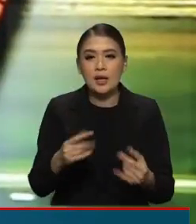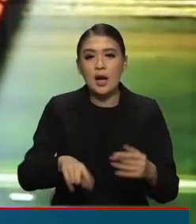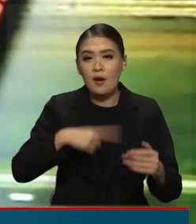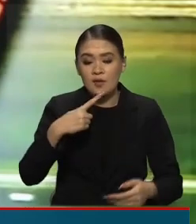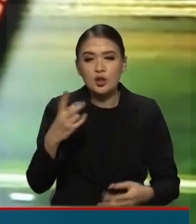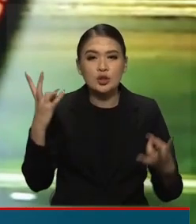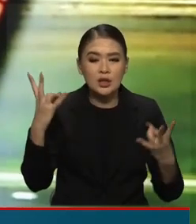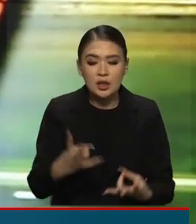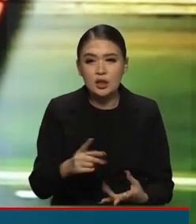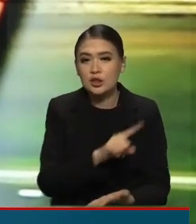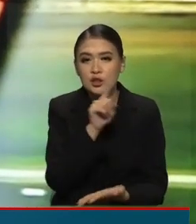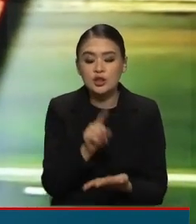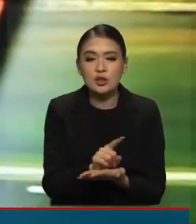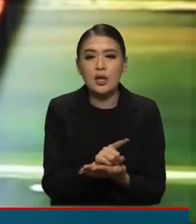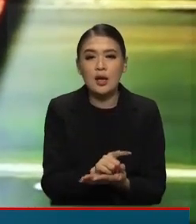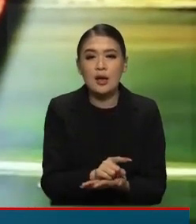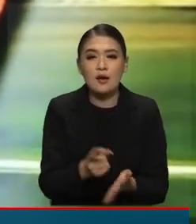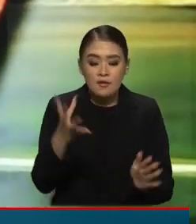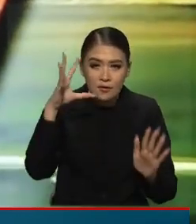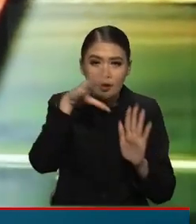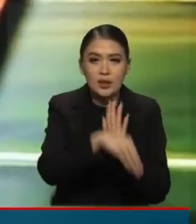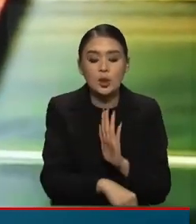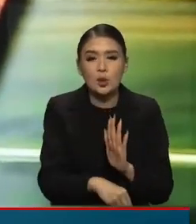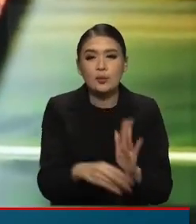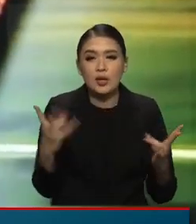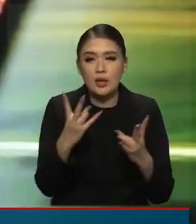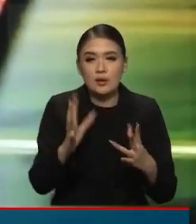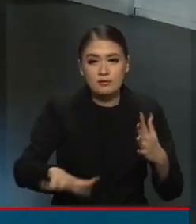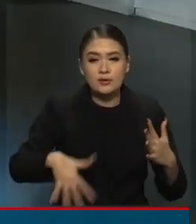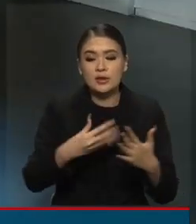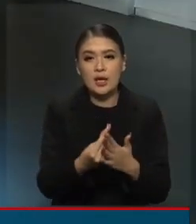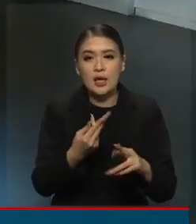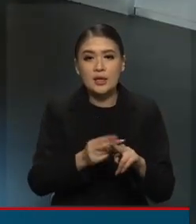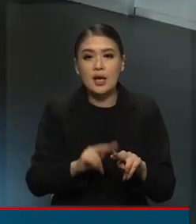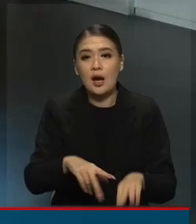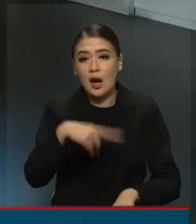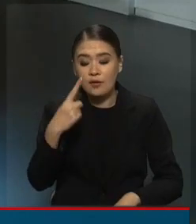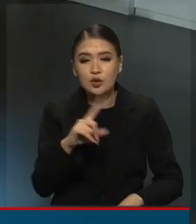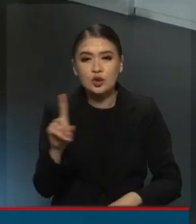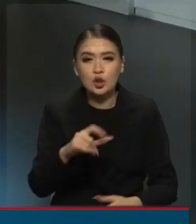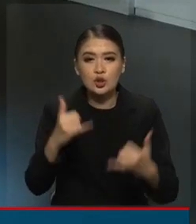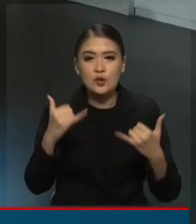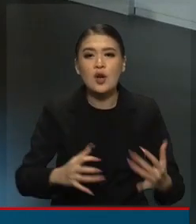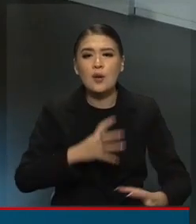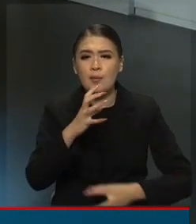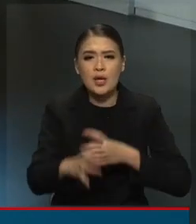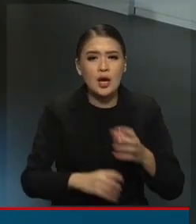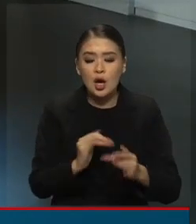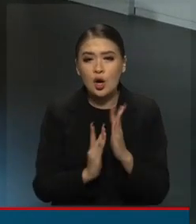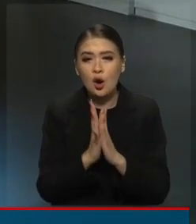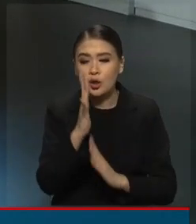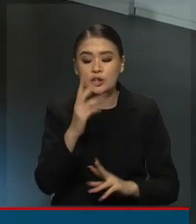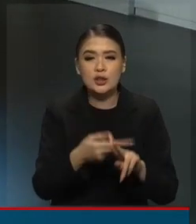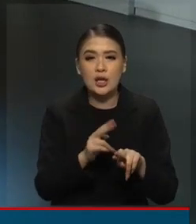они должны быть именно в эту инфраструктуру должно вкладываться. И это, как я вам говорю, сегодня в мире рост идет